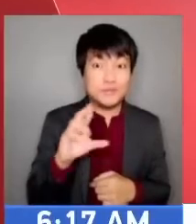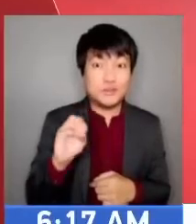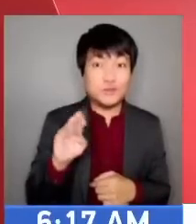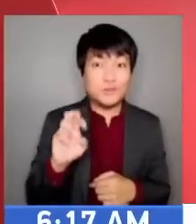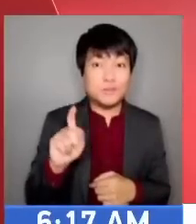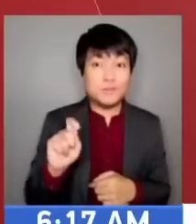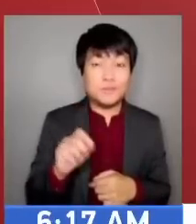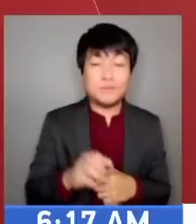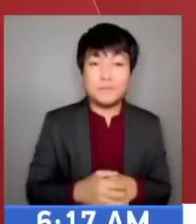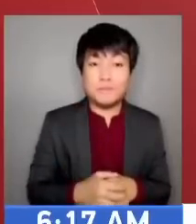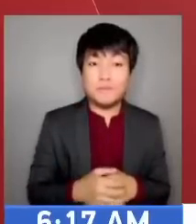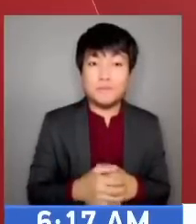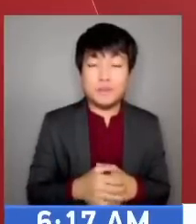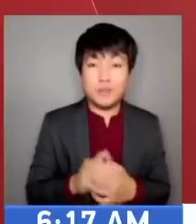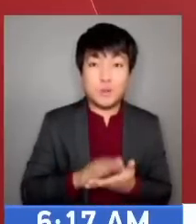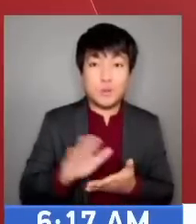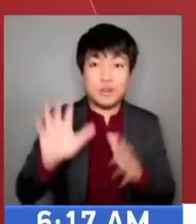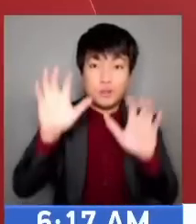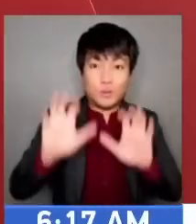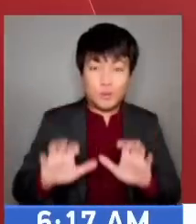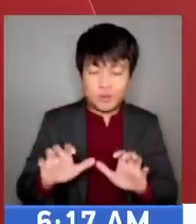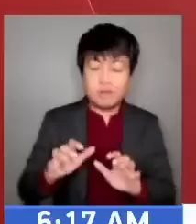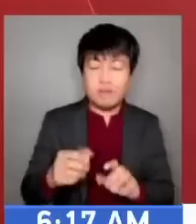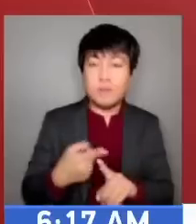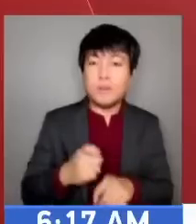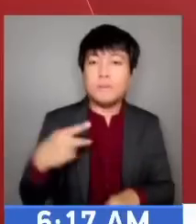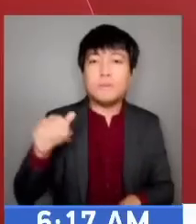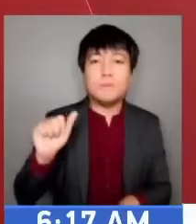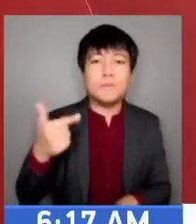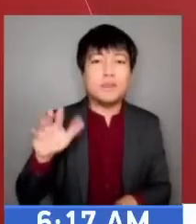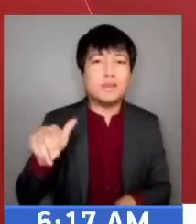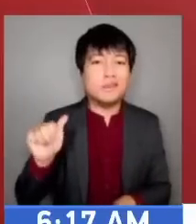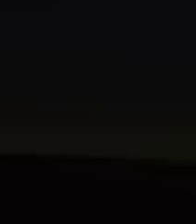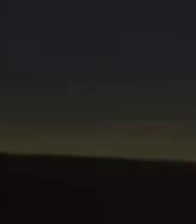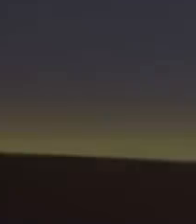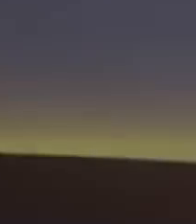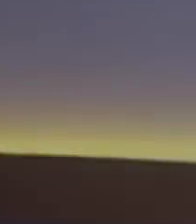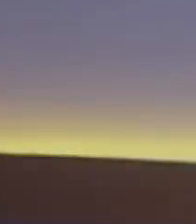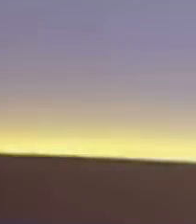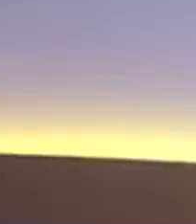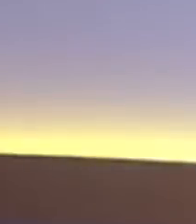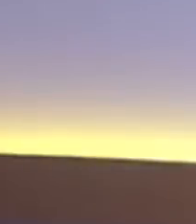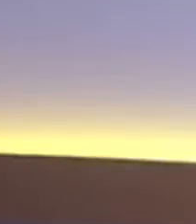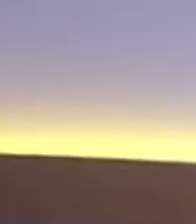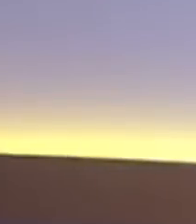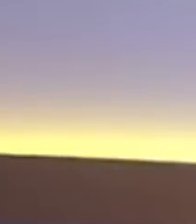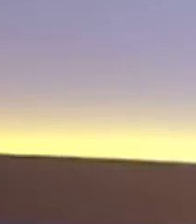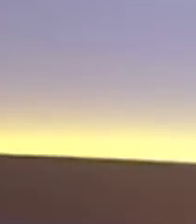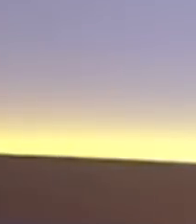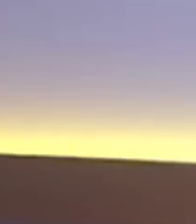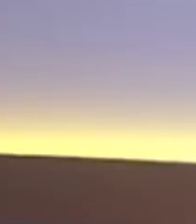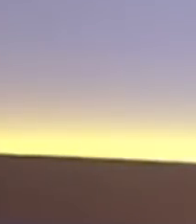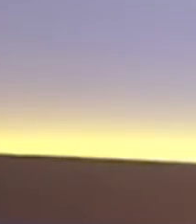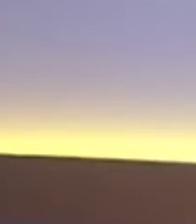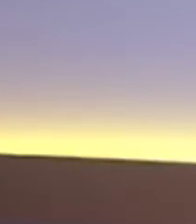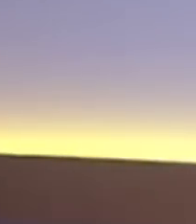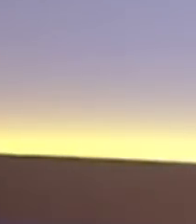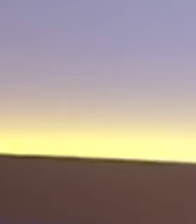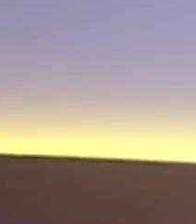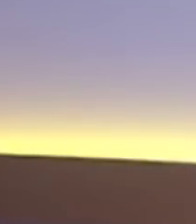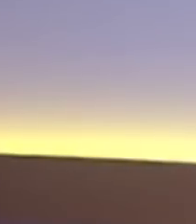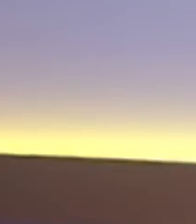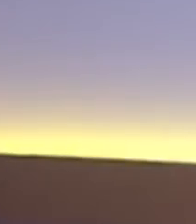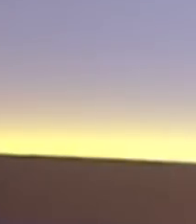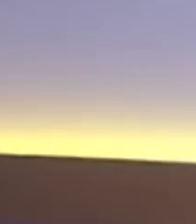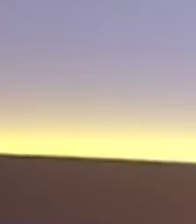special mula po sa pag-asa Ingat Maraming salamat po kapuso mauna ka sa mga balita panoorin ang unang balita sa